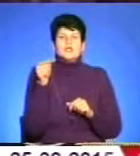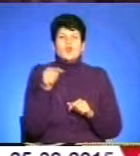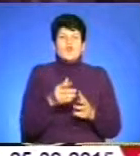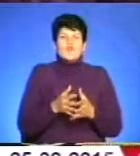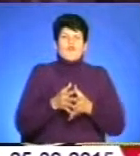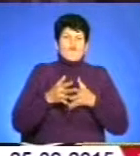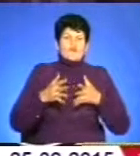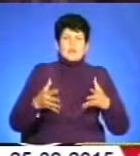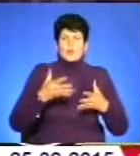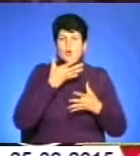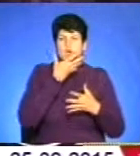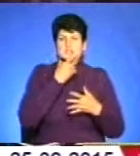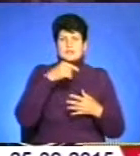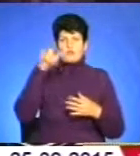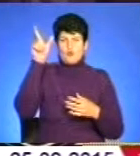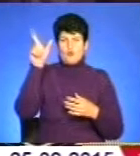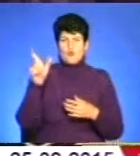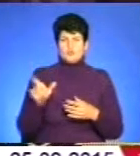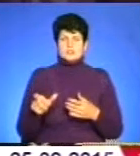великою красивою постаттю, яка